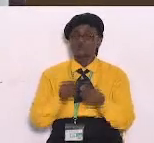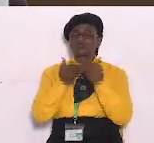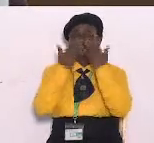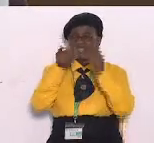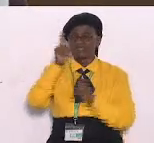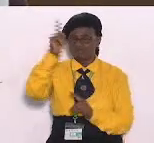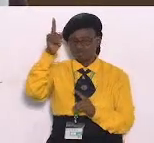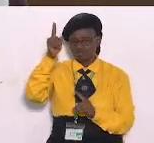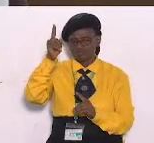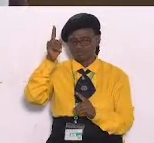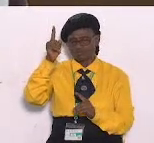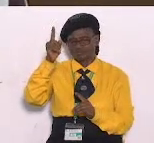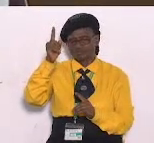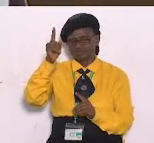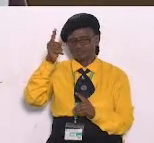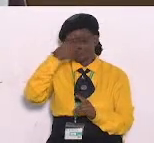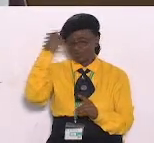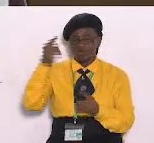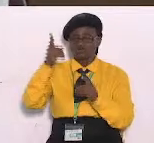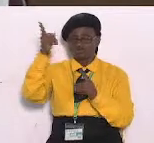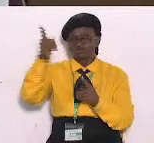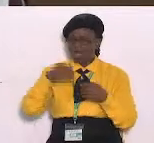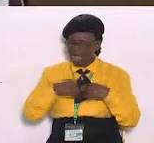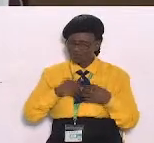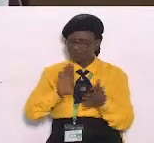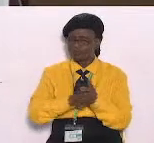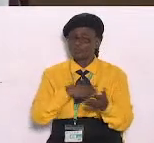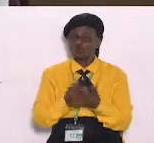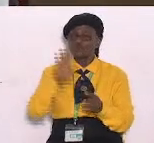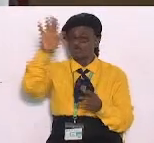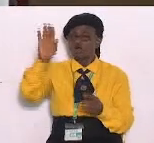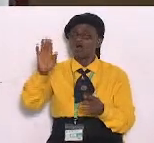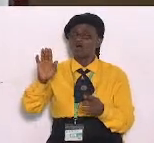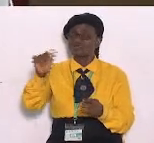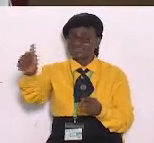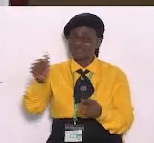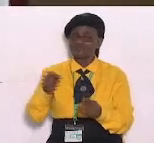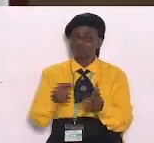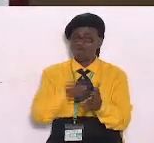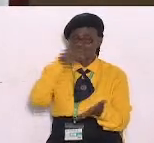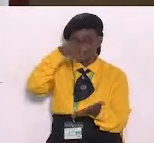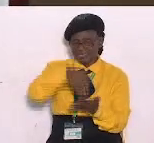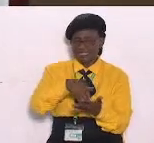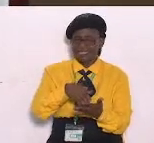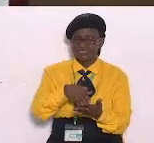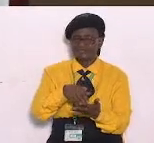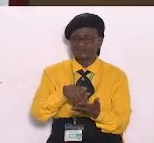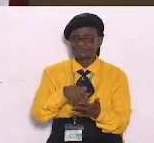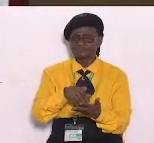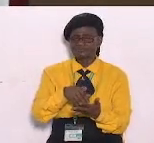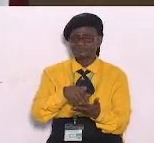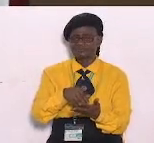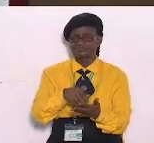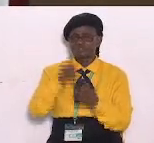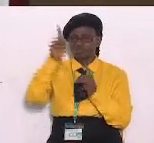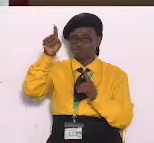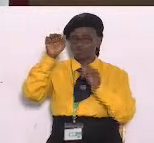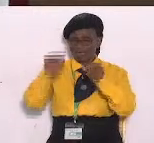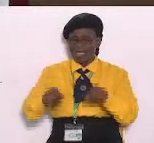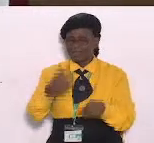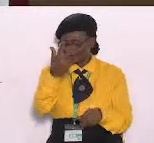te remercier parce que tu as prouvé toi tu t'es prouvé encore une